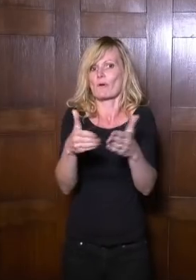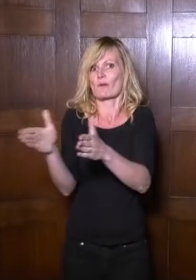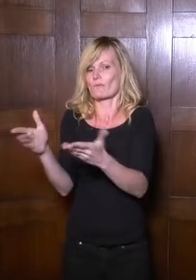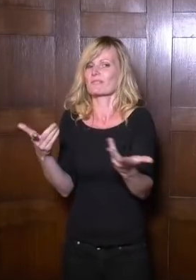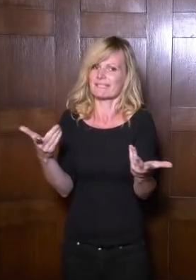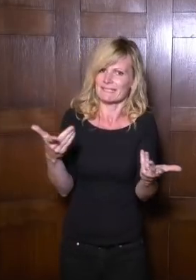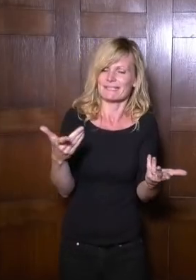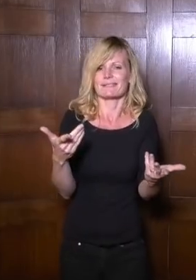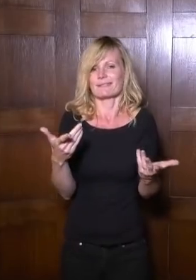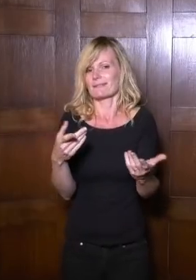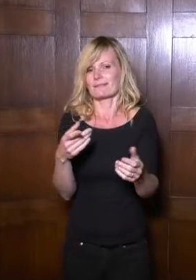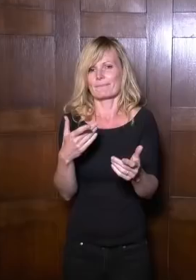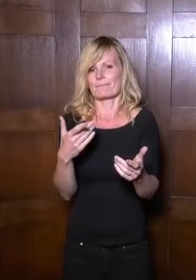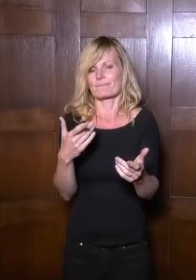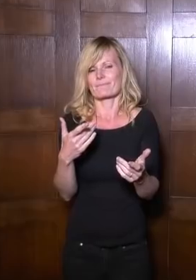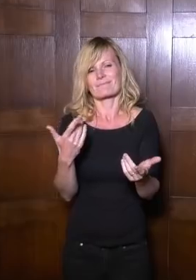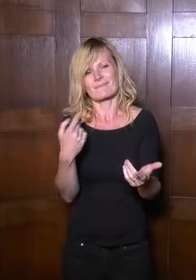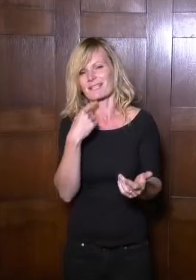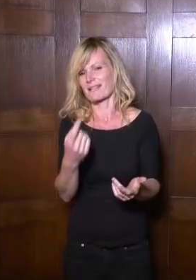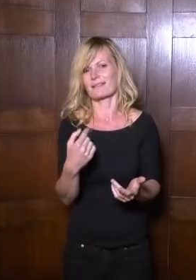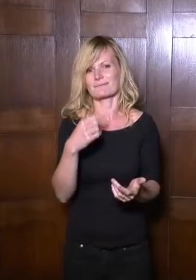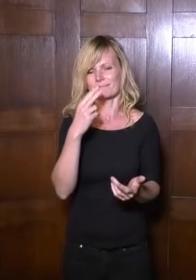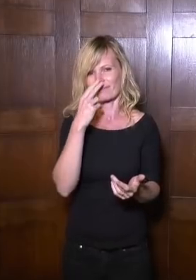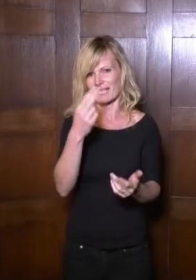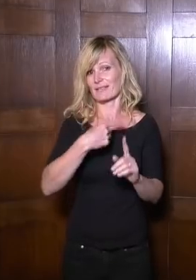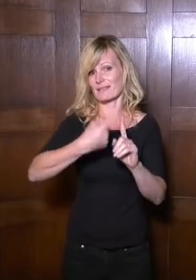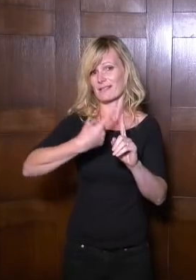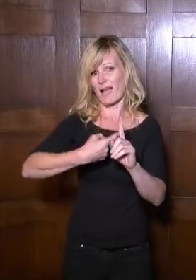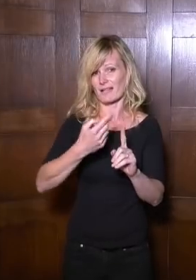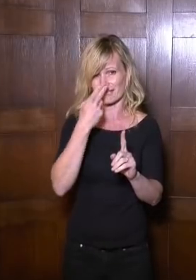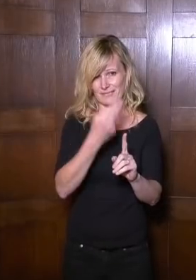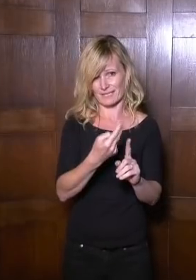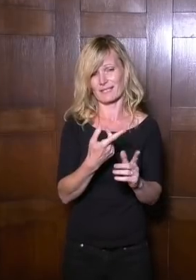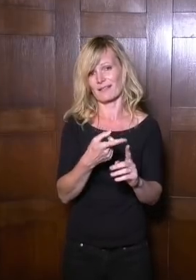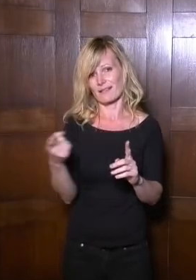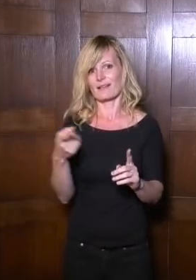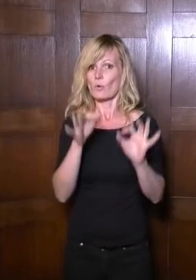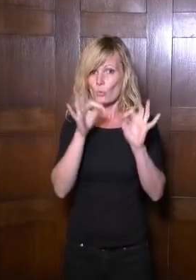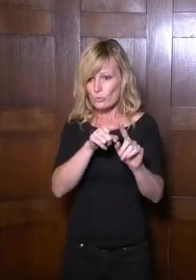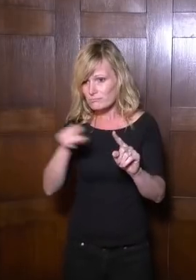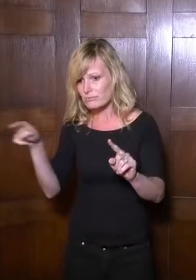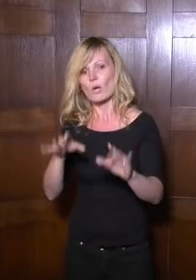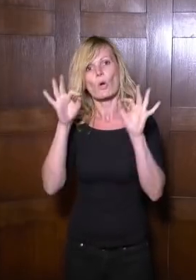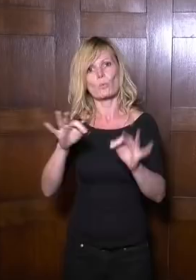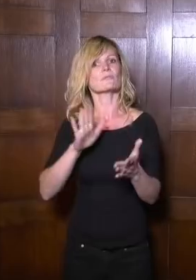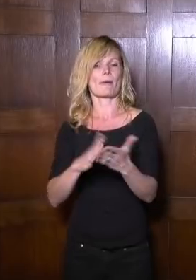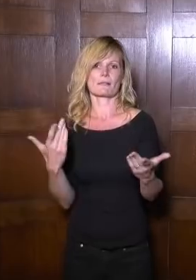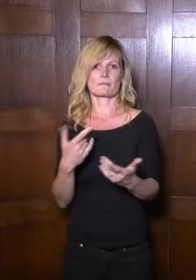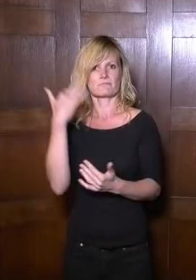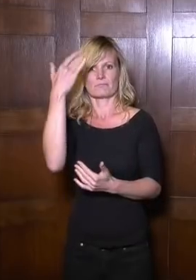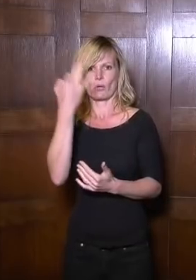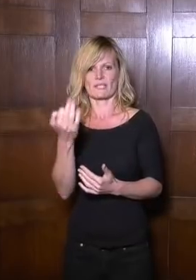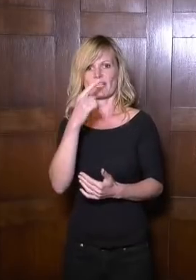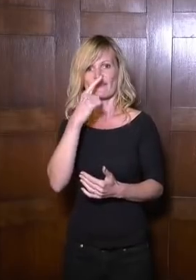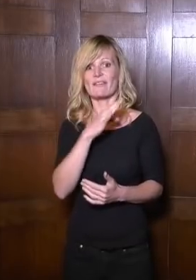ein Punkt, da wage ich einfach zu widersprechen, wenn man die Zahlen, die wir haben, nicht widerlegen kann, weil sie eben gut sind, dann ist es für mich gut so. Ich hätte große Mühe, wenn